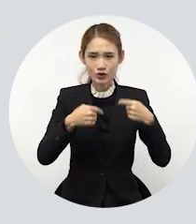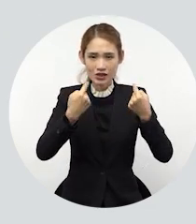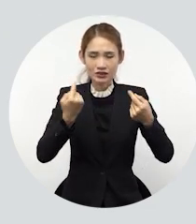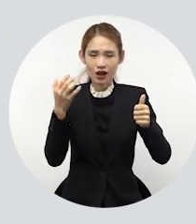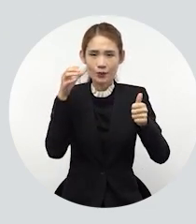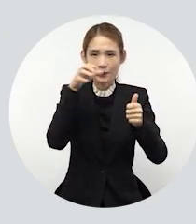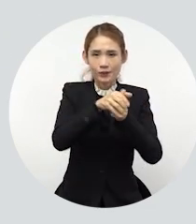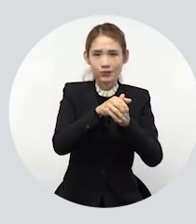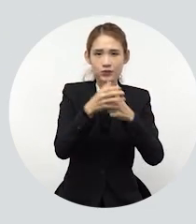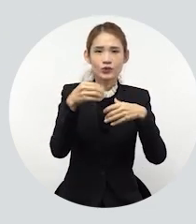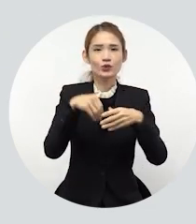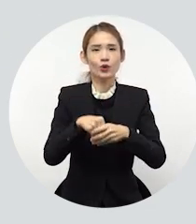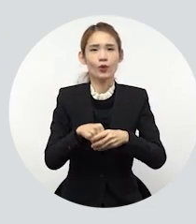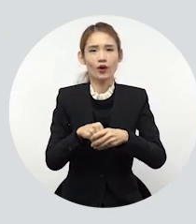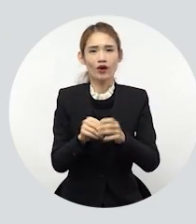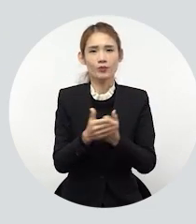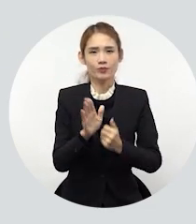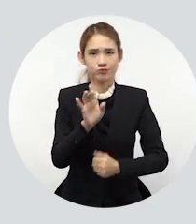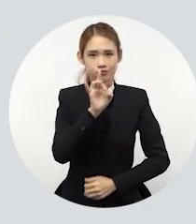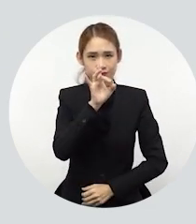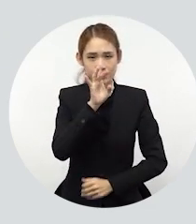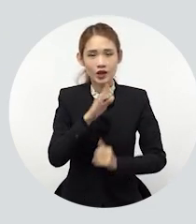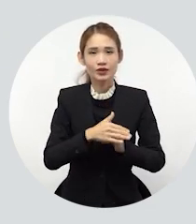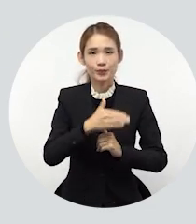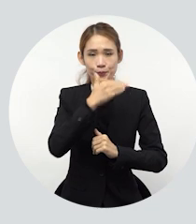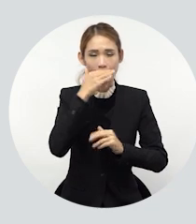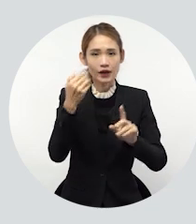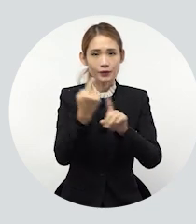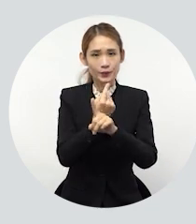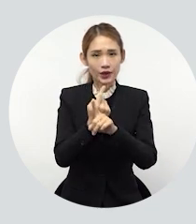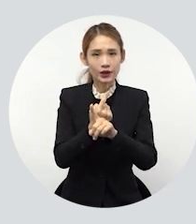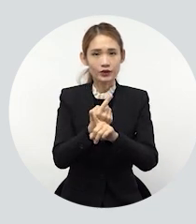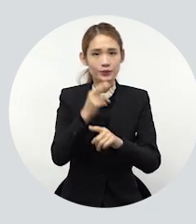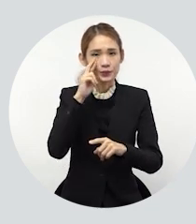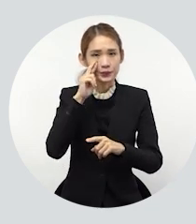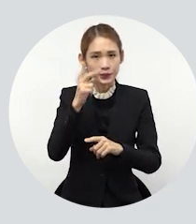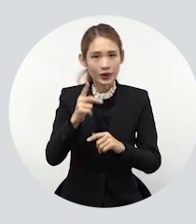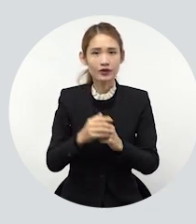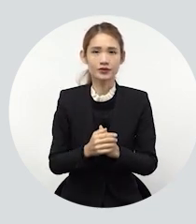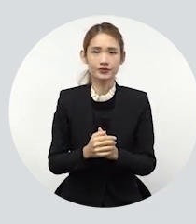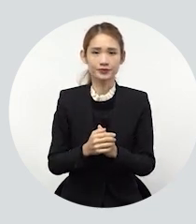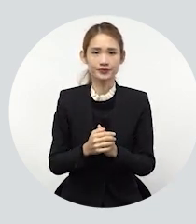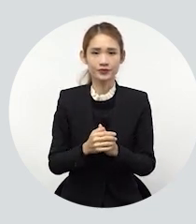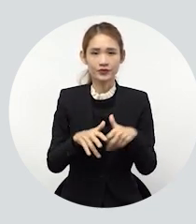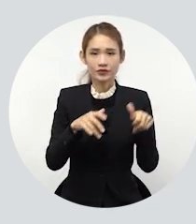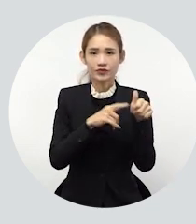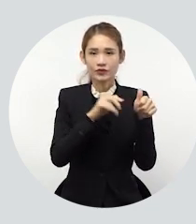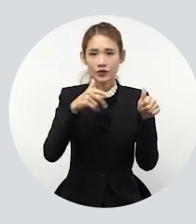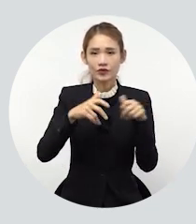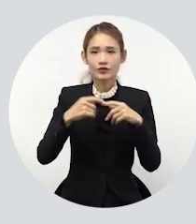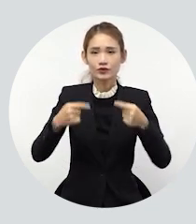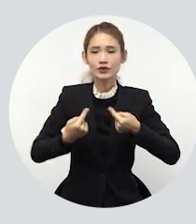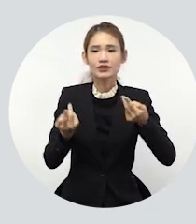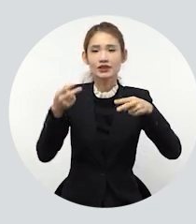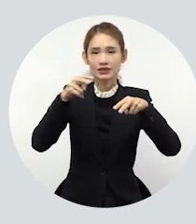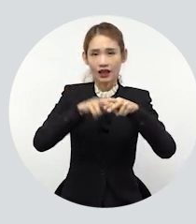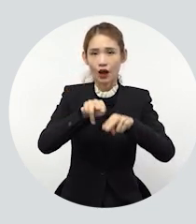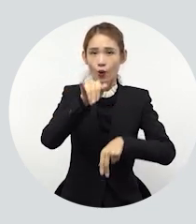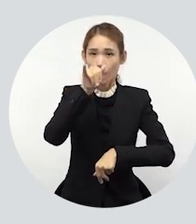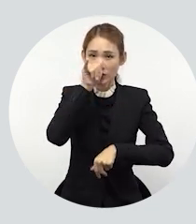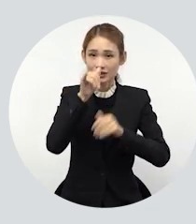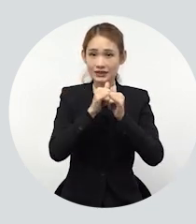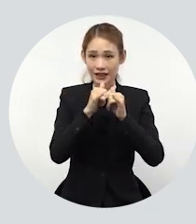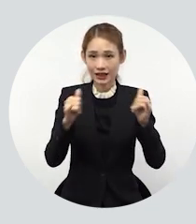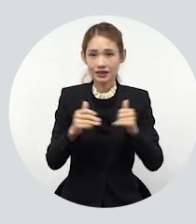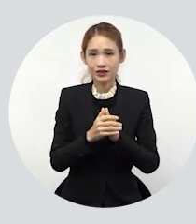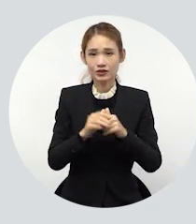휠체어에 귀결시키는 일이 돼요. 그쵸. 그래서 조금 올바른 표현을 조금 더 디테일하게 살펴보면 철수는 휠체어를 타고